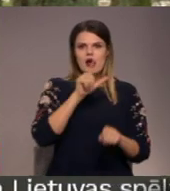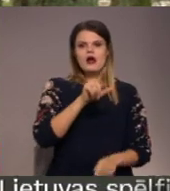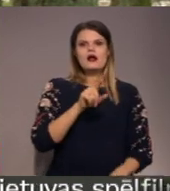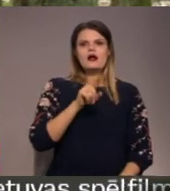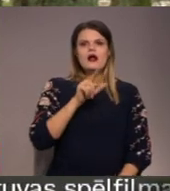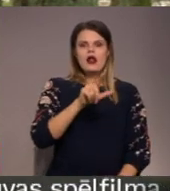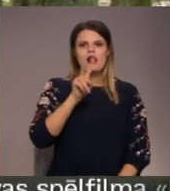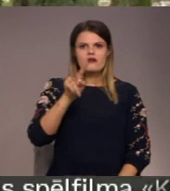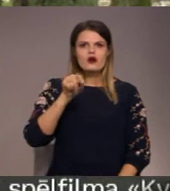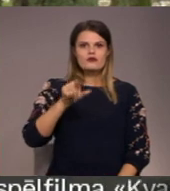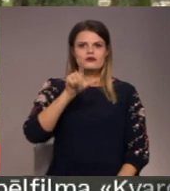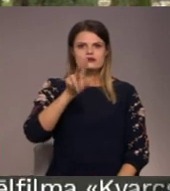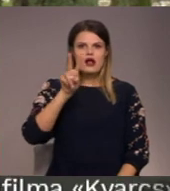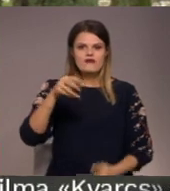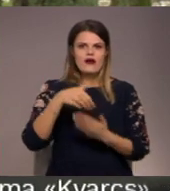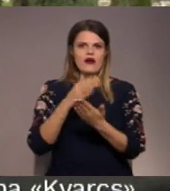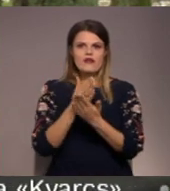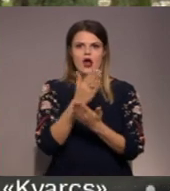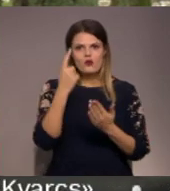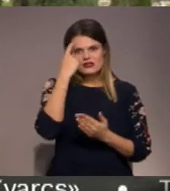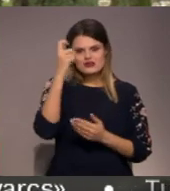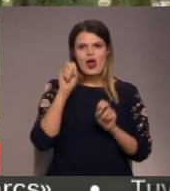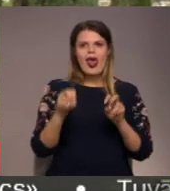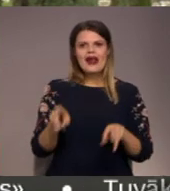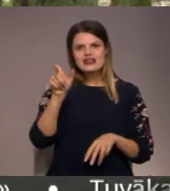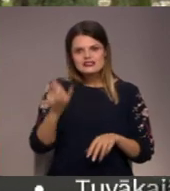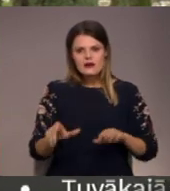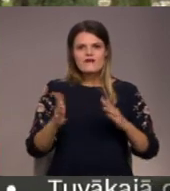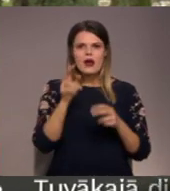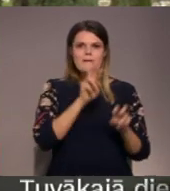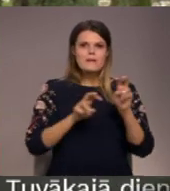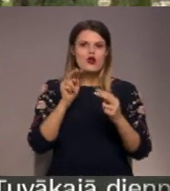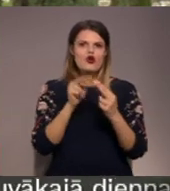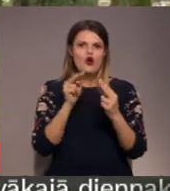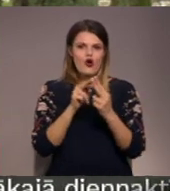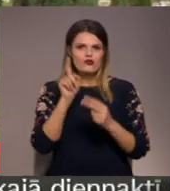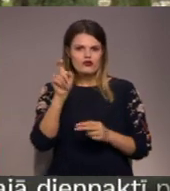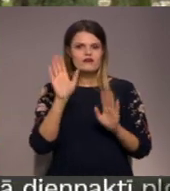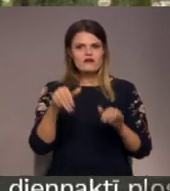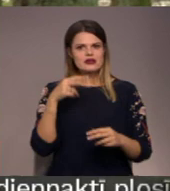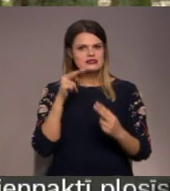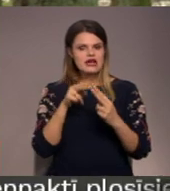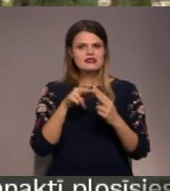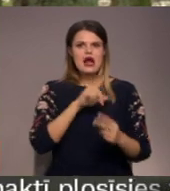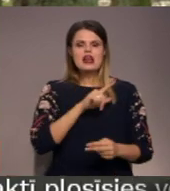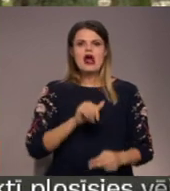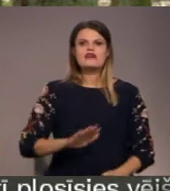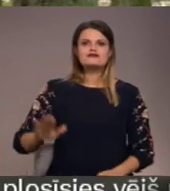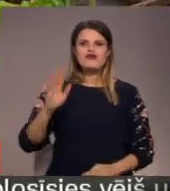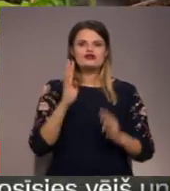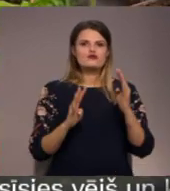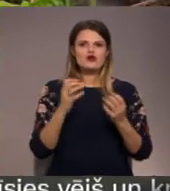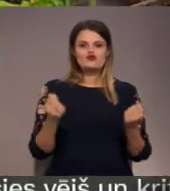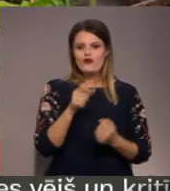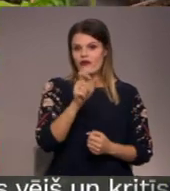lvm.lv. Tie ir sadaļa, kur ziņot ekspertam, vai nu meklējot kontaktus, kā var sazinoties ar Latvijas valsts mežu